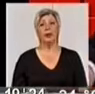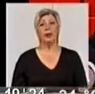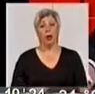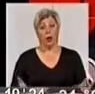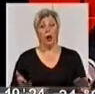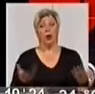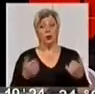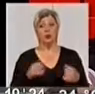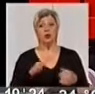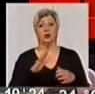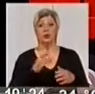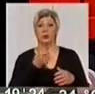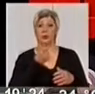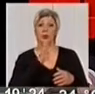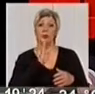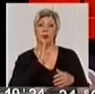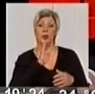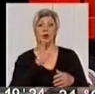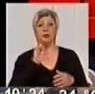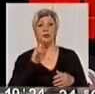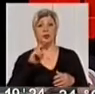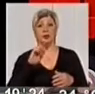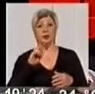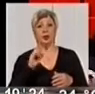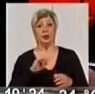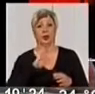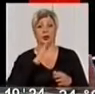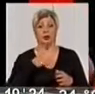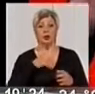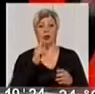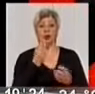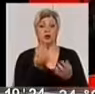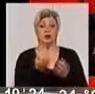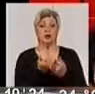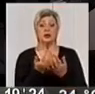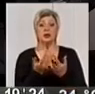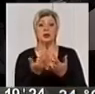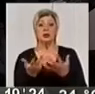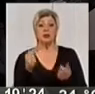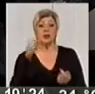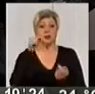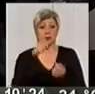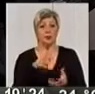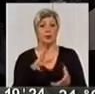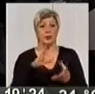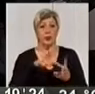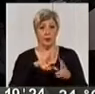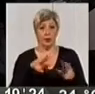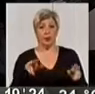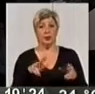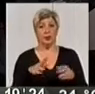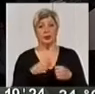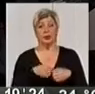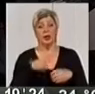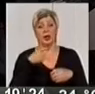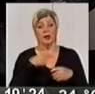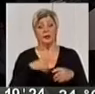Отже, пані Валентино, наші цифри співпадають? Співпадають. Скажіть, будь ласка, проєкт називається «Звіт